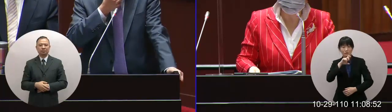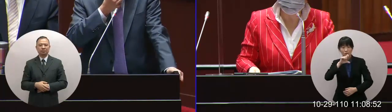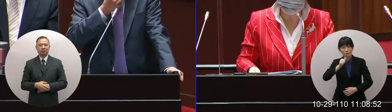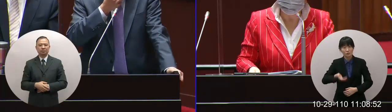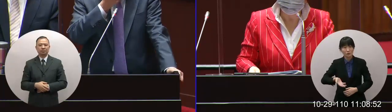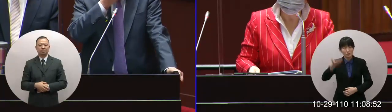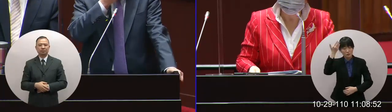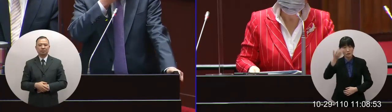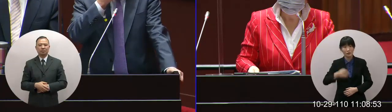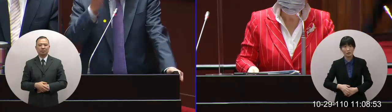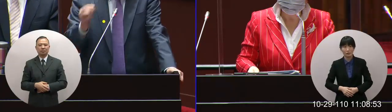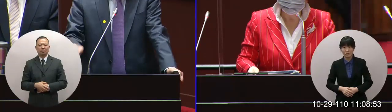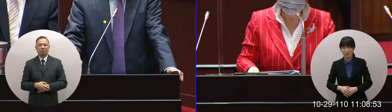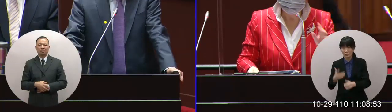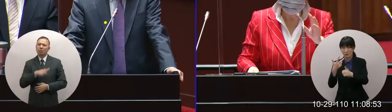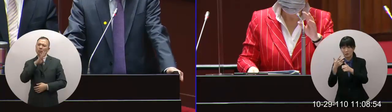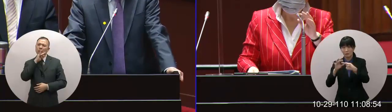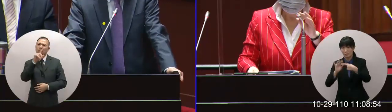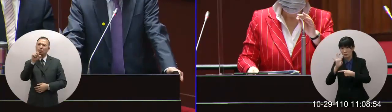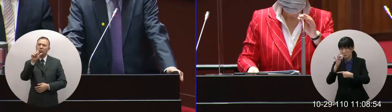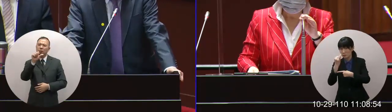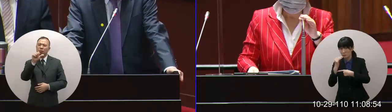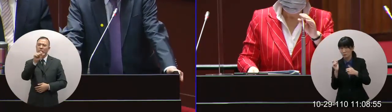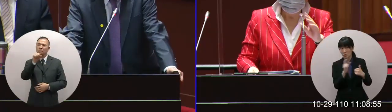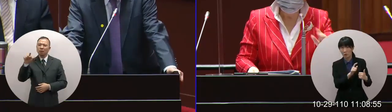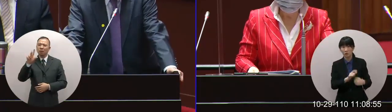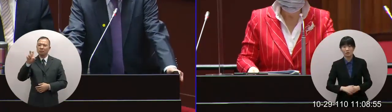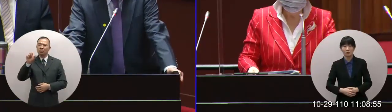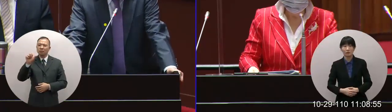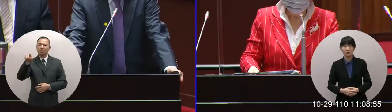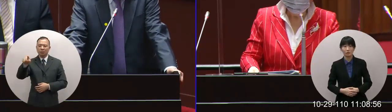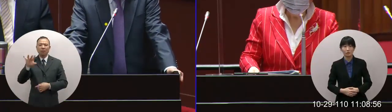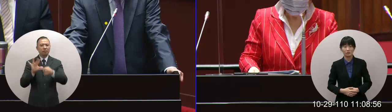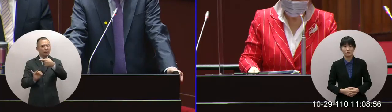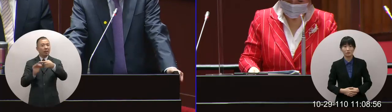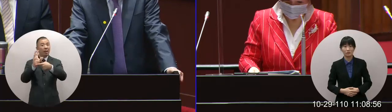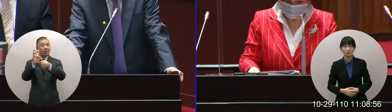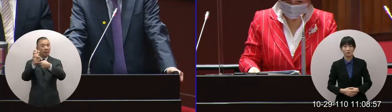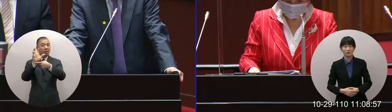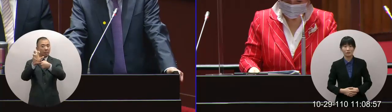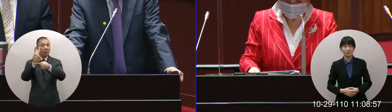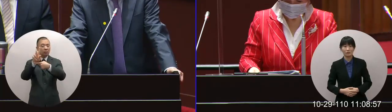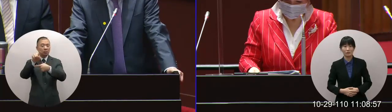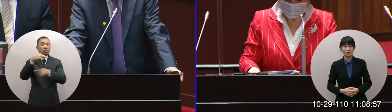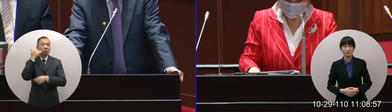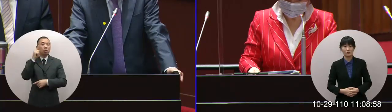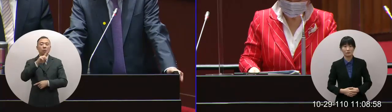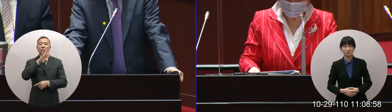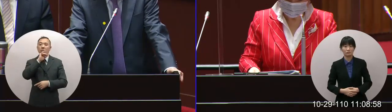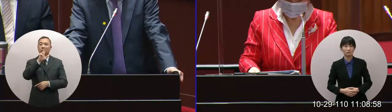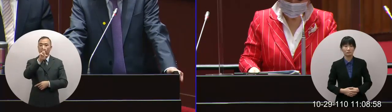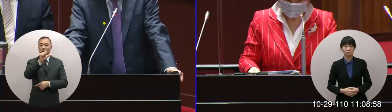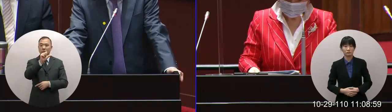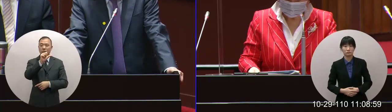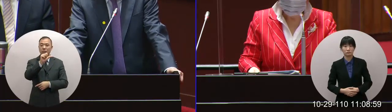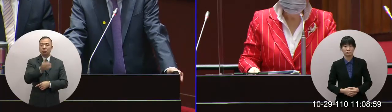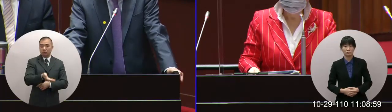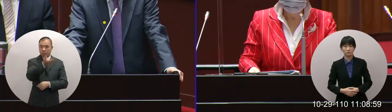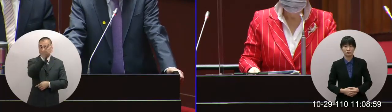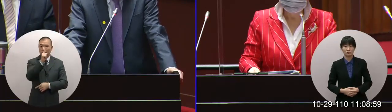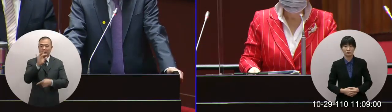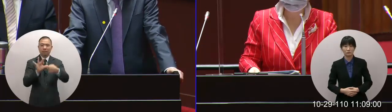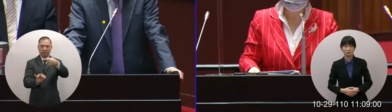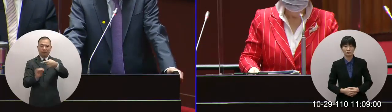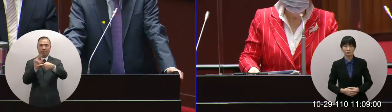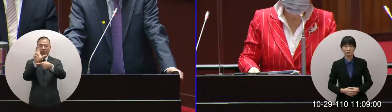超过长照机构喽。 65岁到75岁，我82%嘛，75岁以上的哈就是